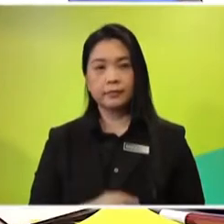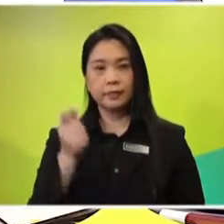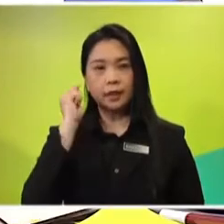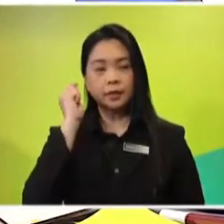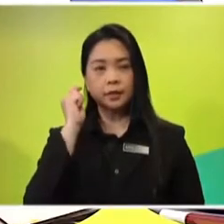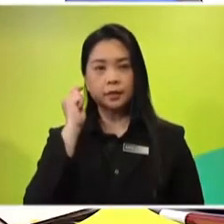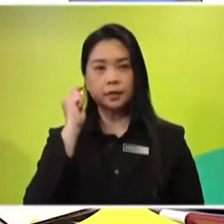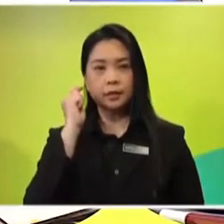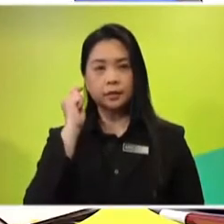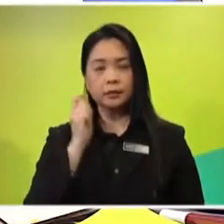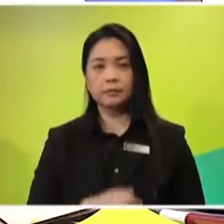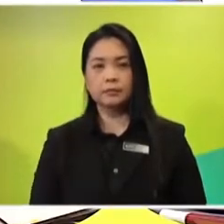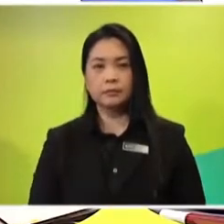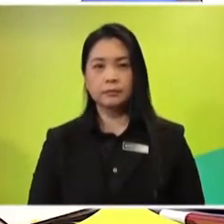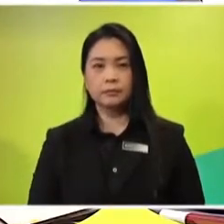ialah, kita kat sini,